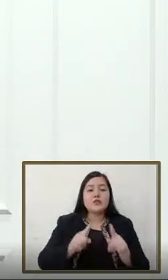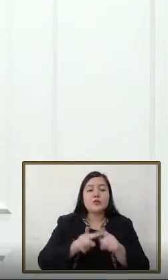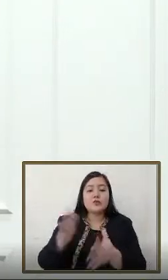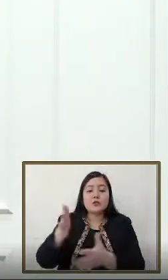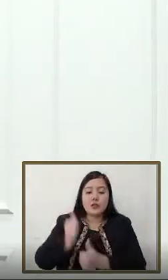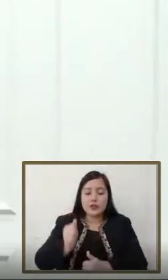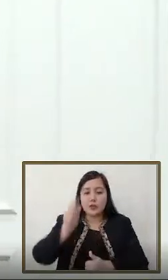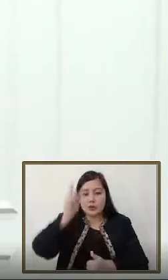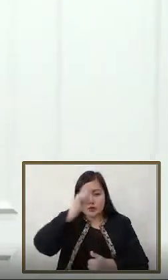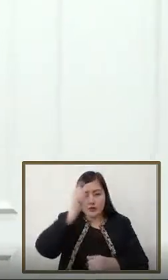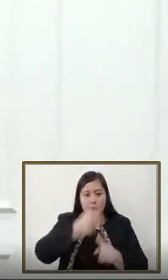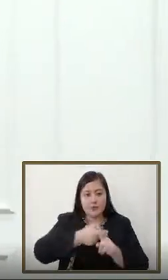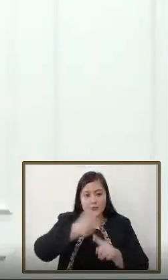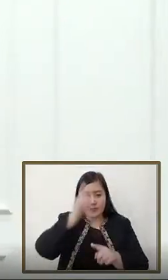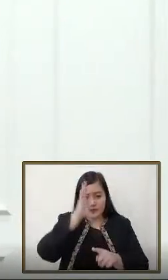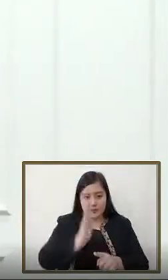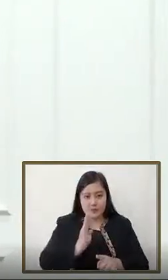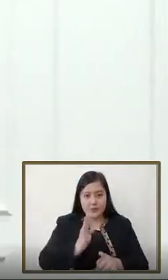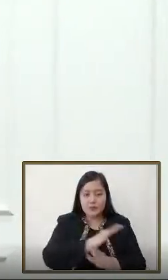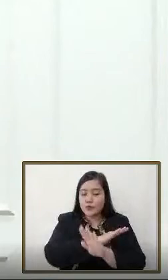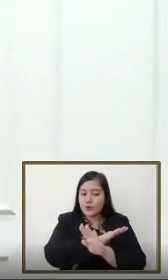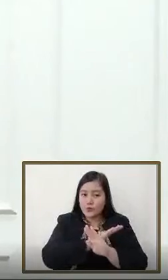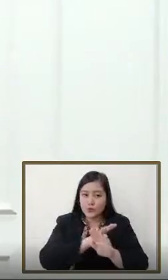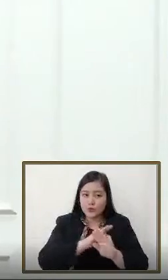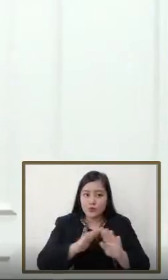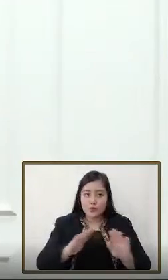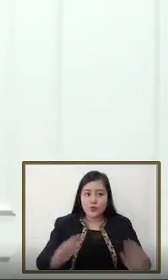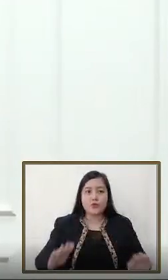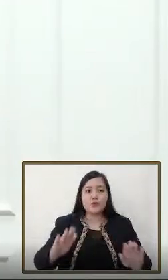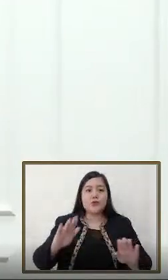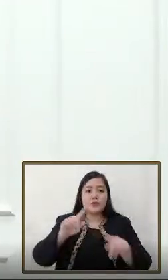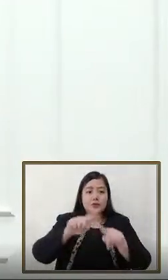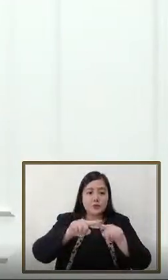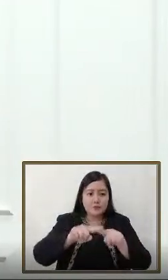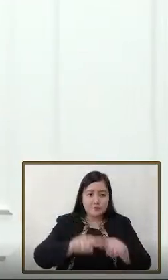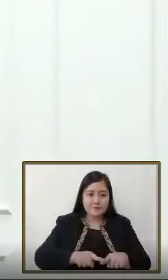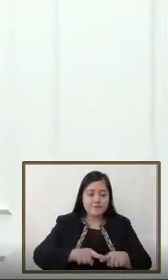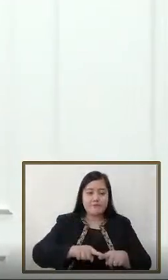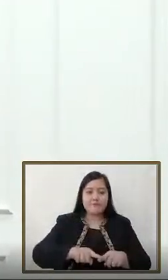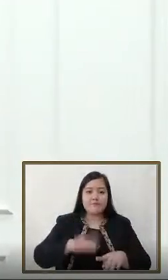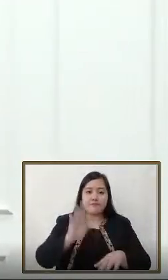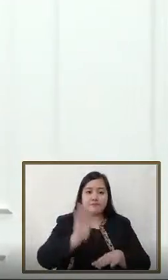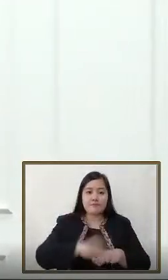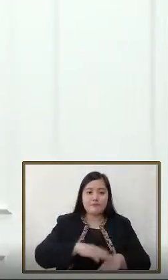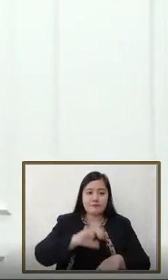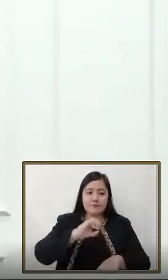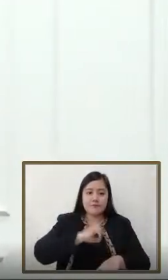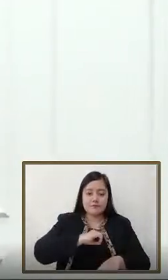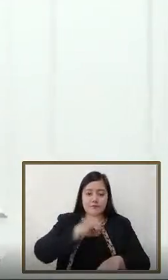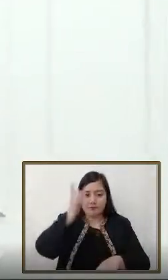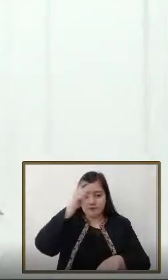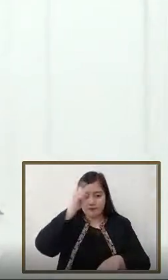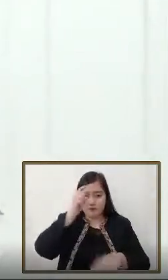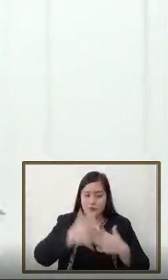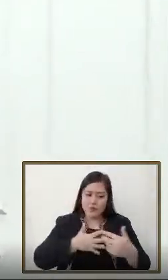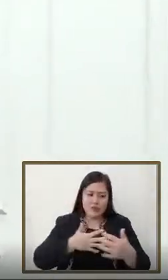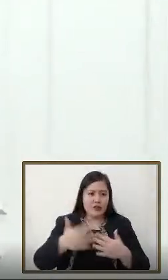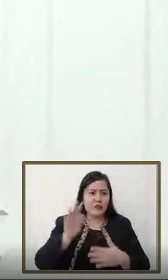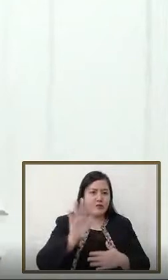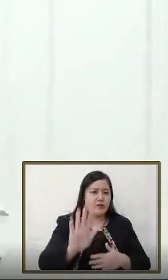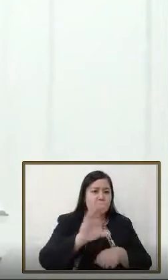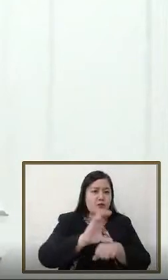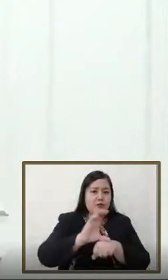mag-rely. Huwag tayong magpakakampante. Ano mang naabot natin ngayon, ano mang kalagayan natin meron ka